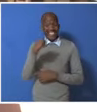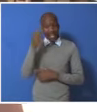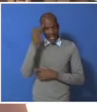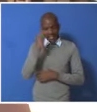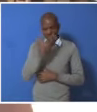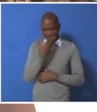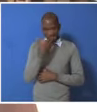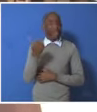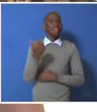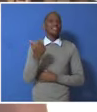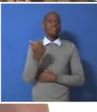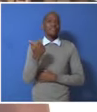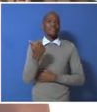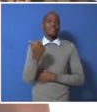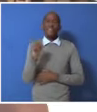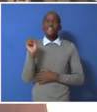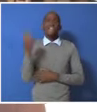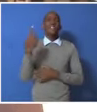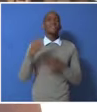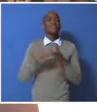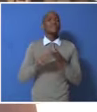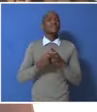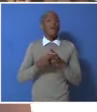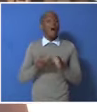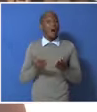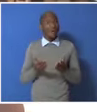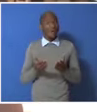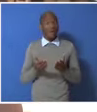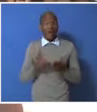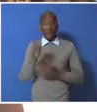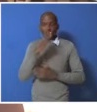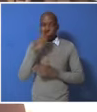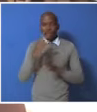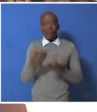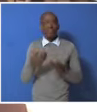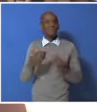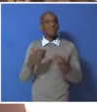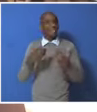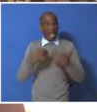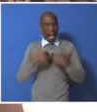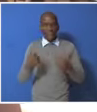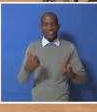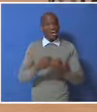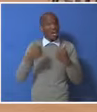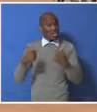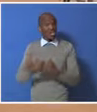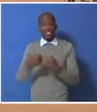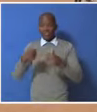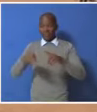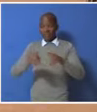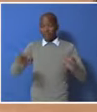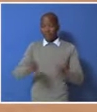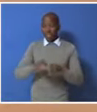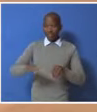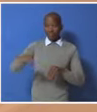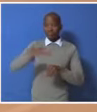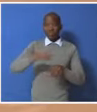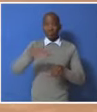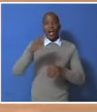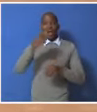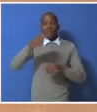interesting initiative hela ko simologong because of defrustration issues gone mo kgaolong e re mo go